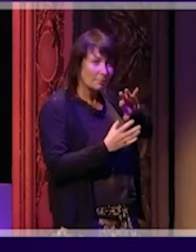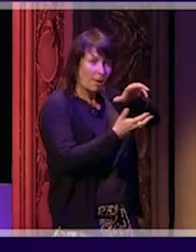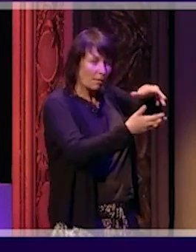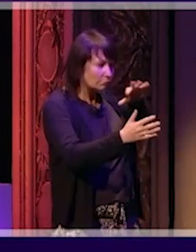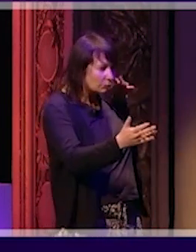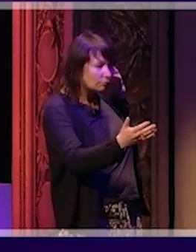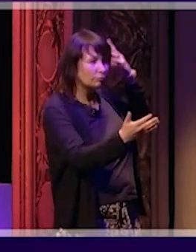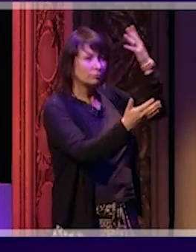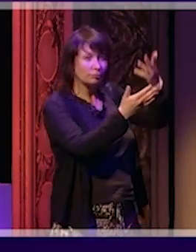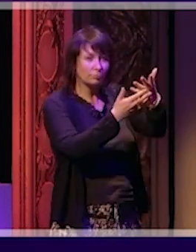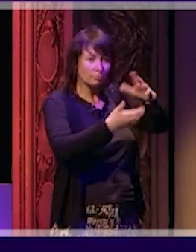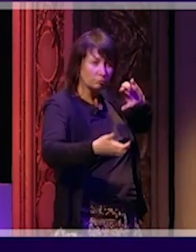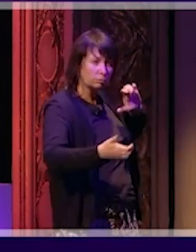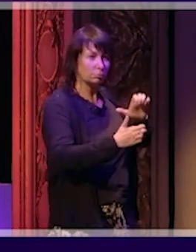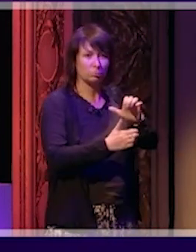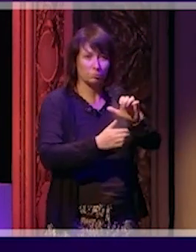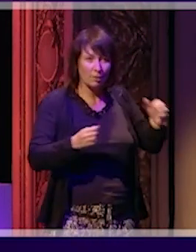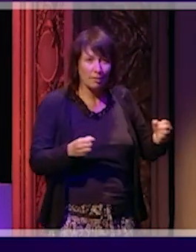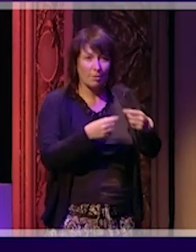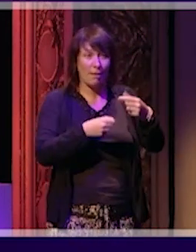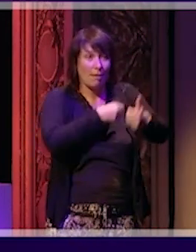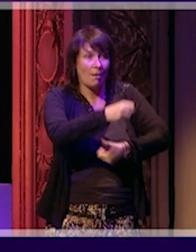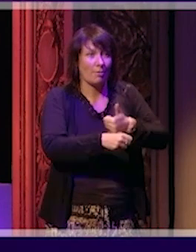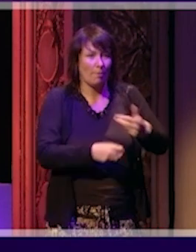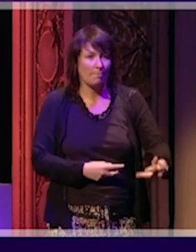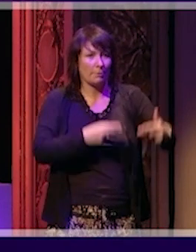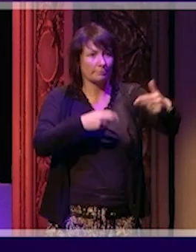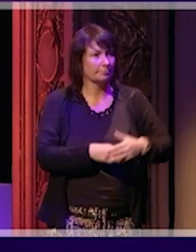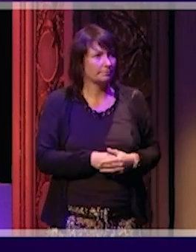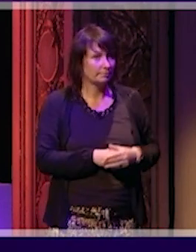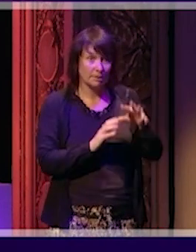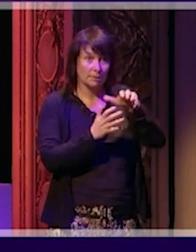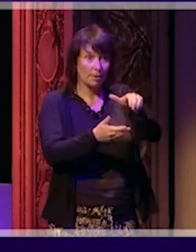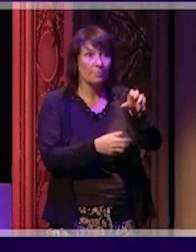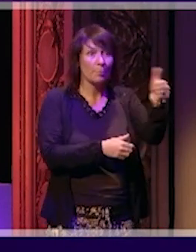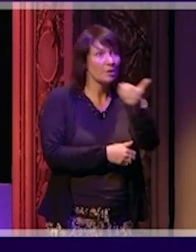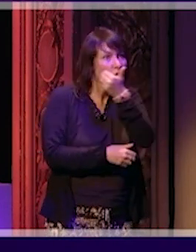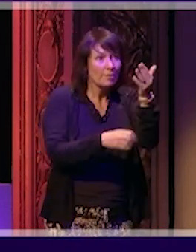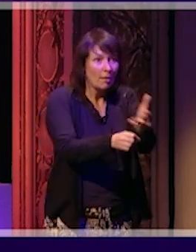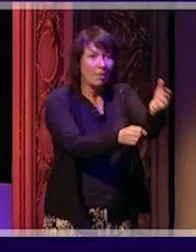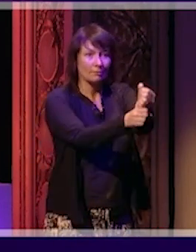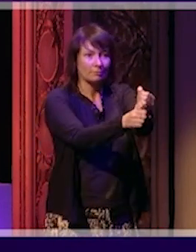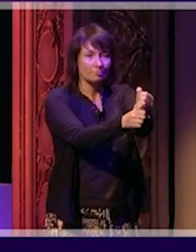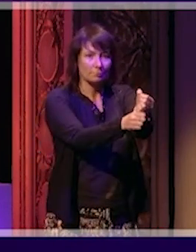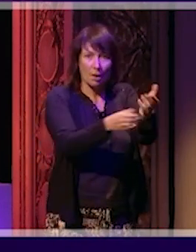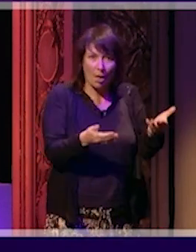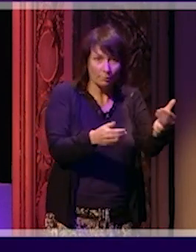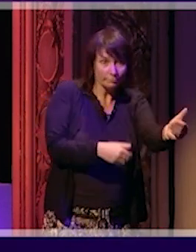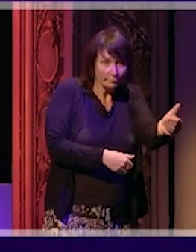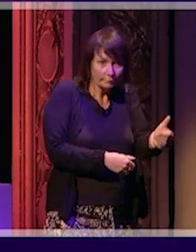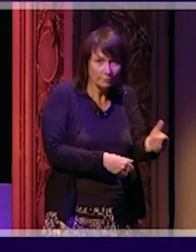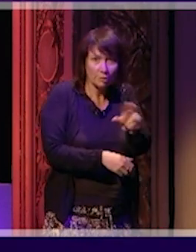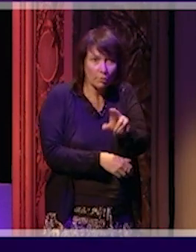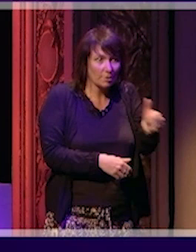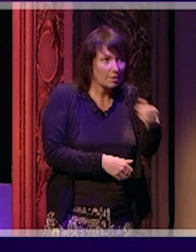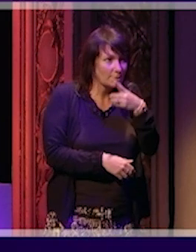calendaire la terre c'est donc formée le premier janvier et nous sommes en ce moment juste avant la nouvelle année le 31 décembre